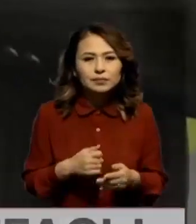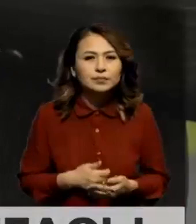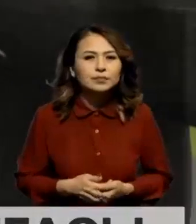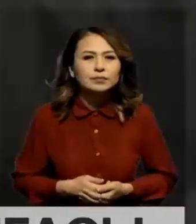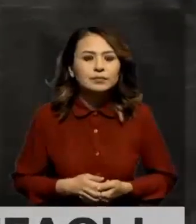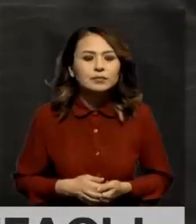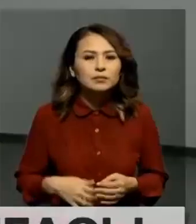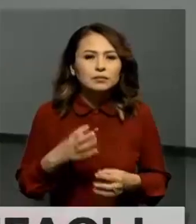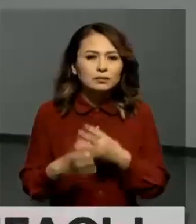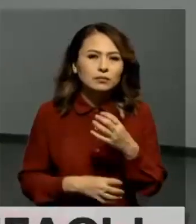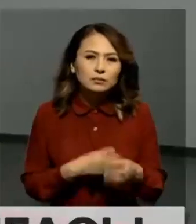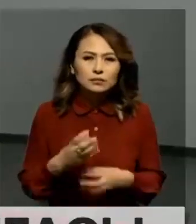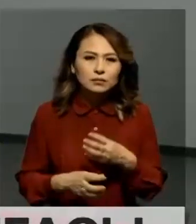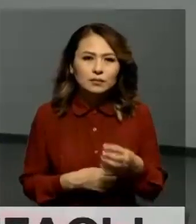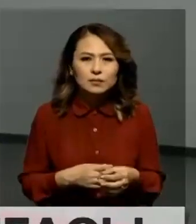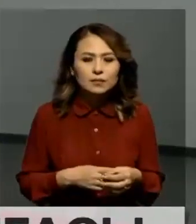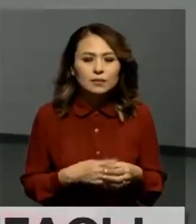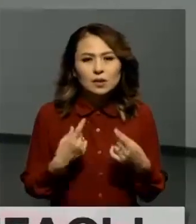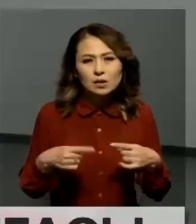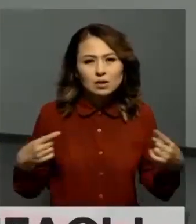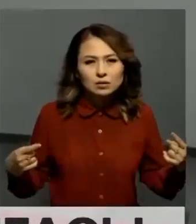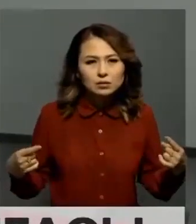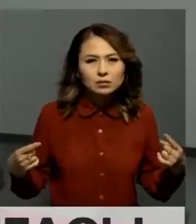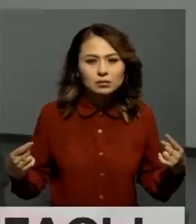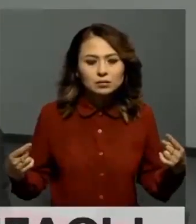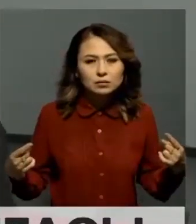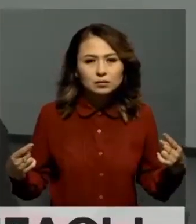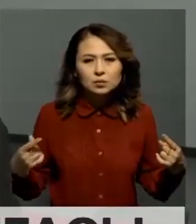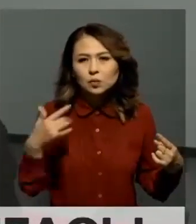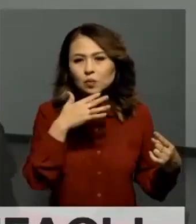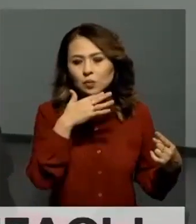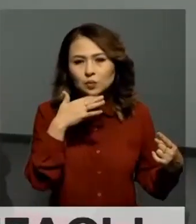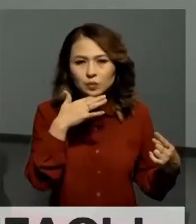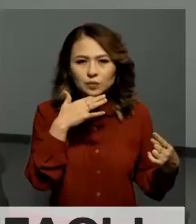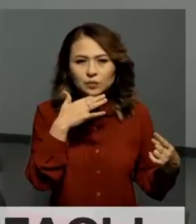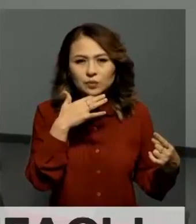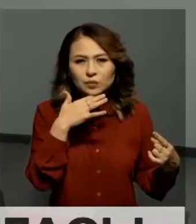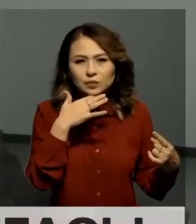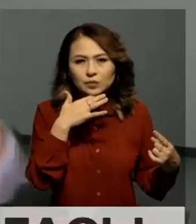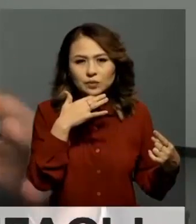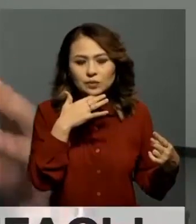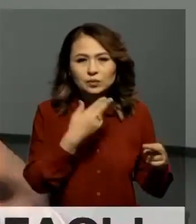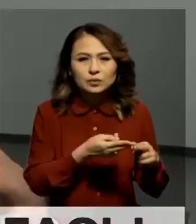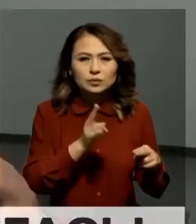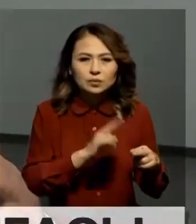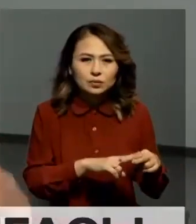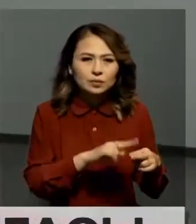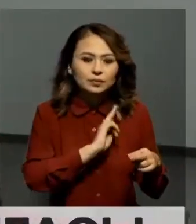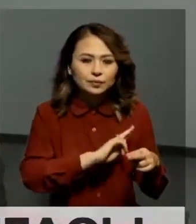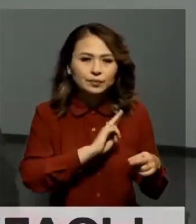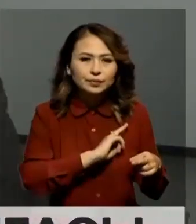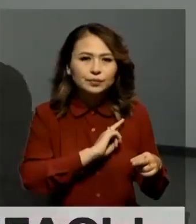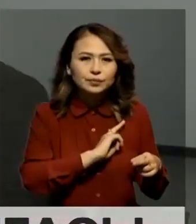болады, халықаралық көстіп басқа дейді, сол үшін көбінесе сол рейтинг үшін жұмыс істеп жатады